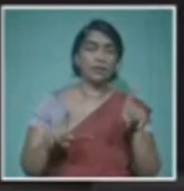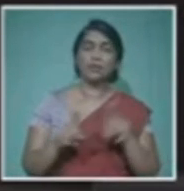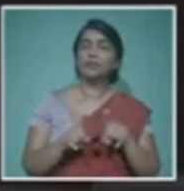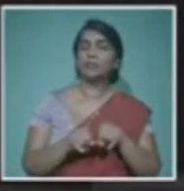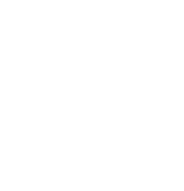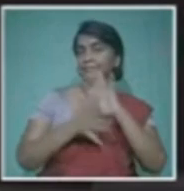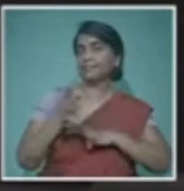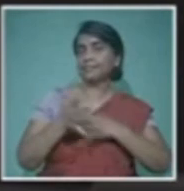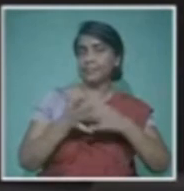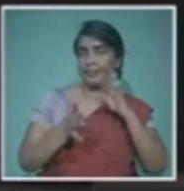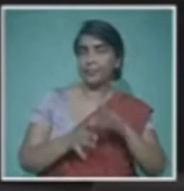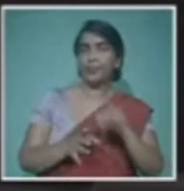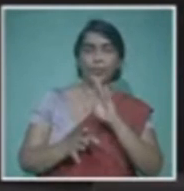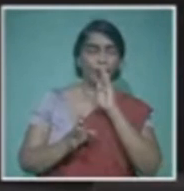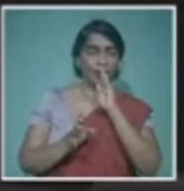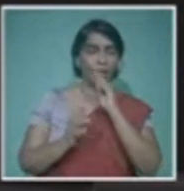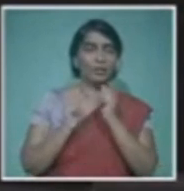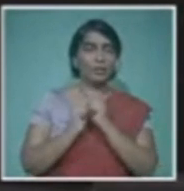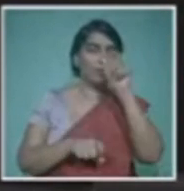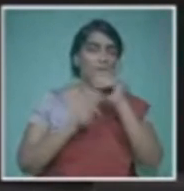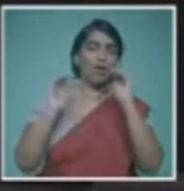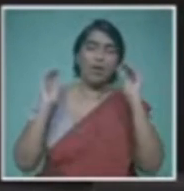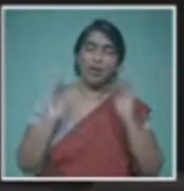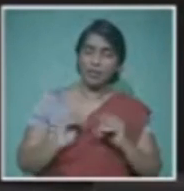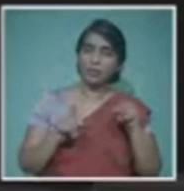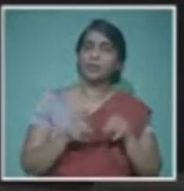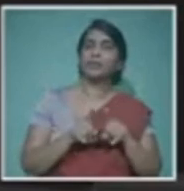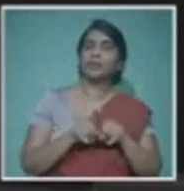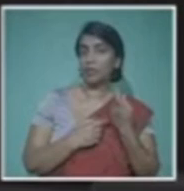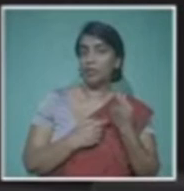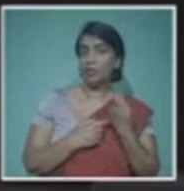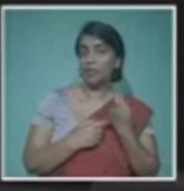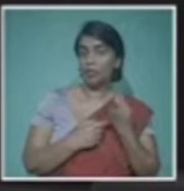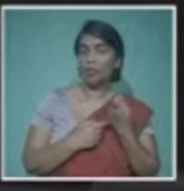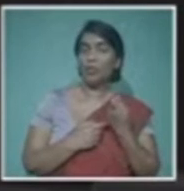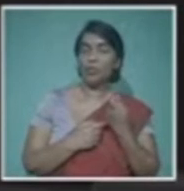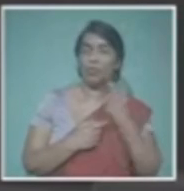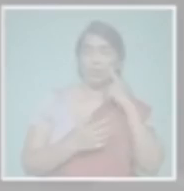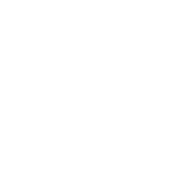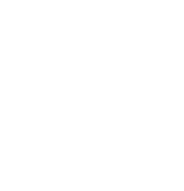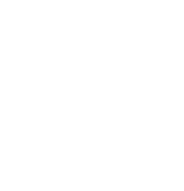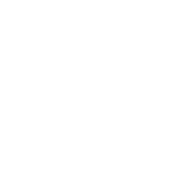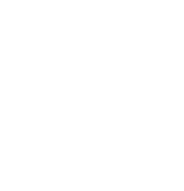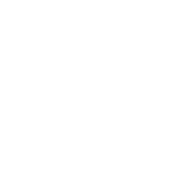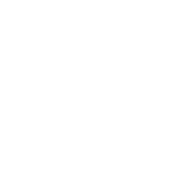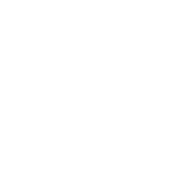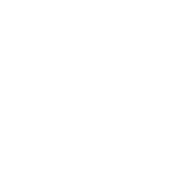තමයි බජට් කරලා තිබෙන්නේ ඒකට එක පැත්තකින් සේවකයෝ අඩුපාඩුවක් තිබෙනවා ඒ වගේම අනික් පැත්තෙන් මුදල් වලින් ගැටලුවක් තිබෙනවා